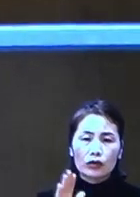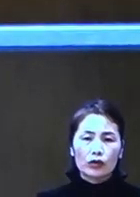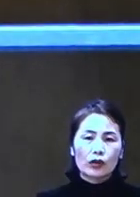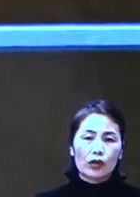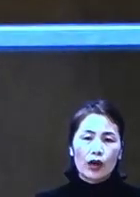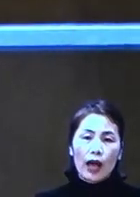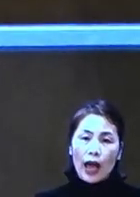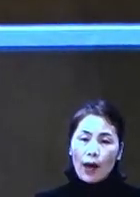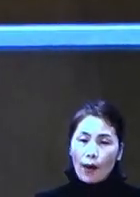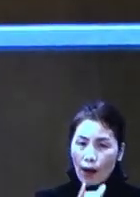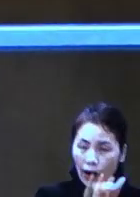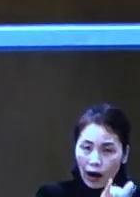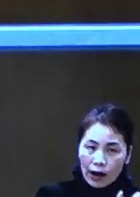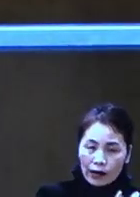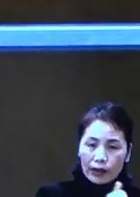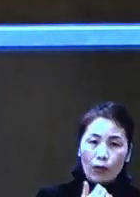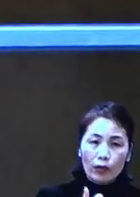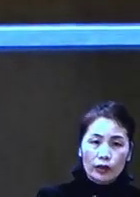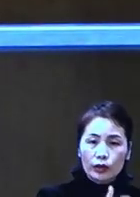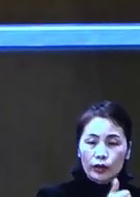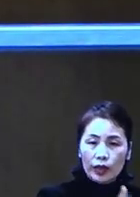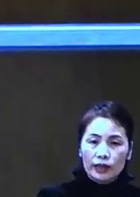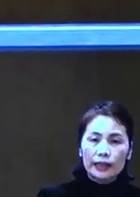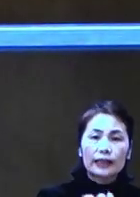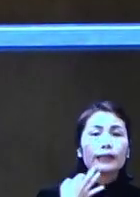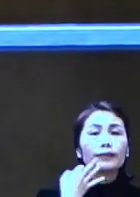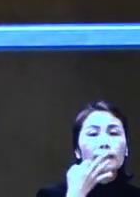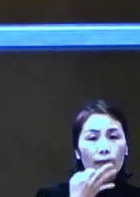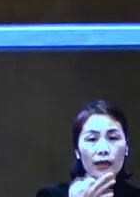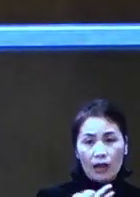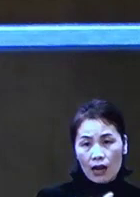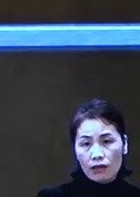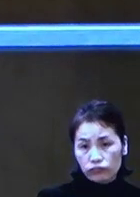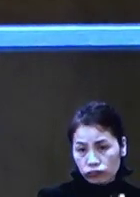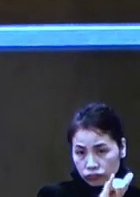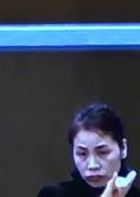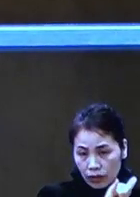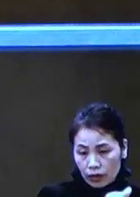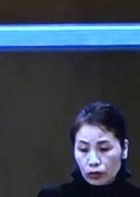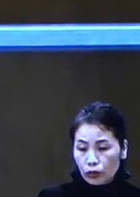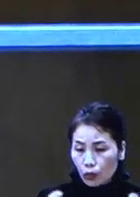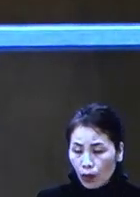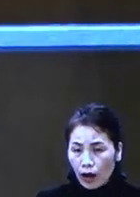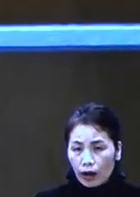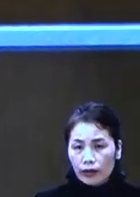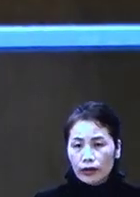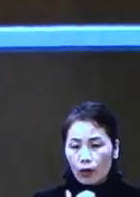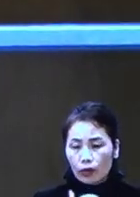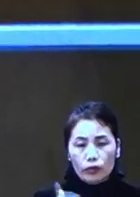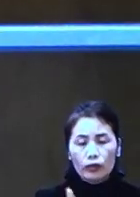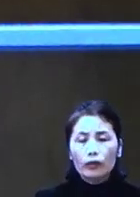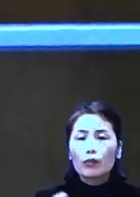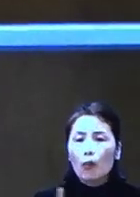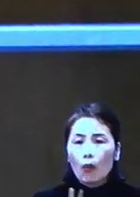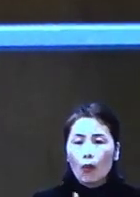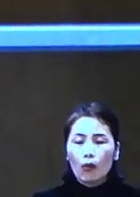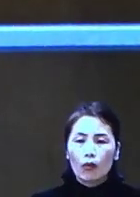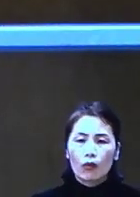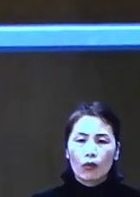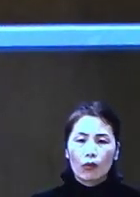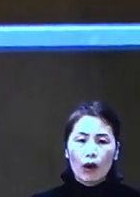그렇다면 3일 동안 우리 김동연 지사님은 무엇을 하셨습니까? 해외 현지에서 4차례에